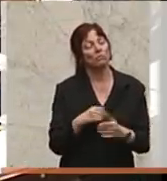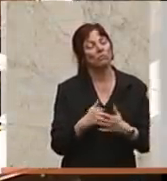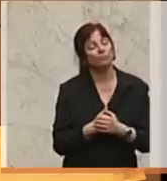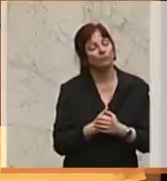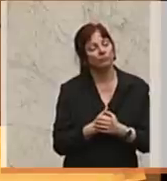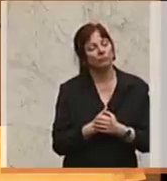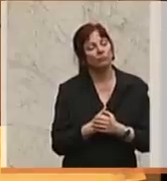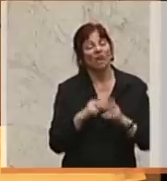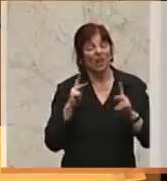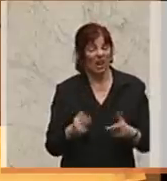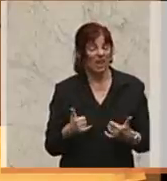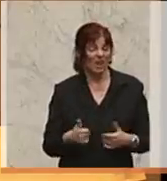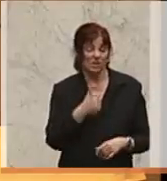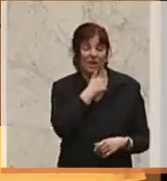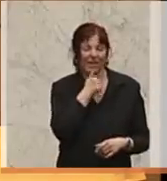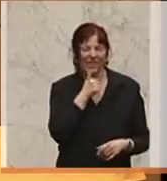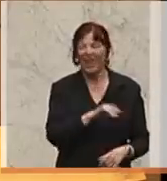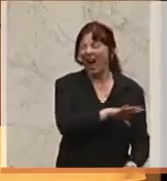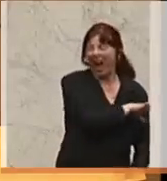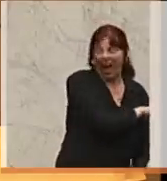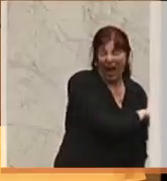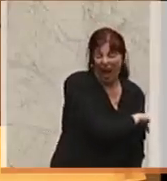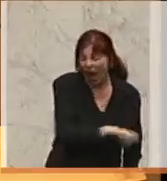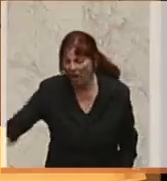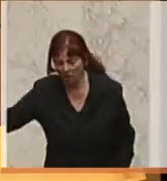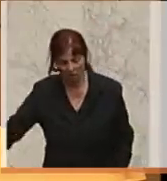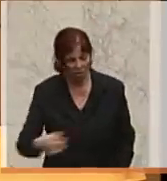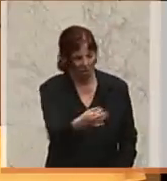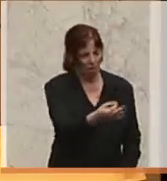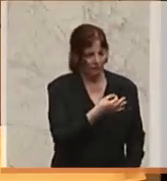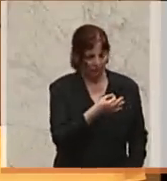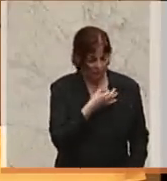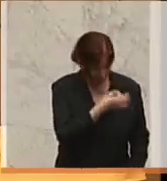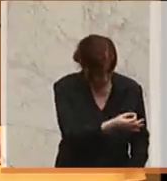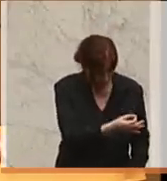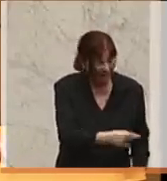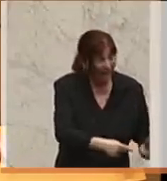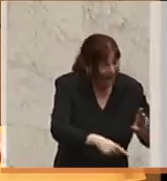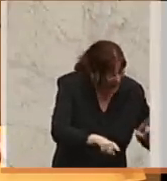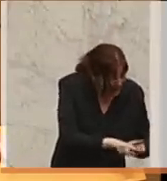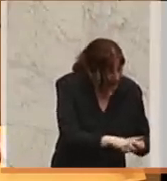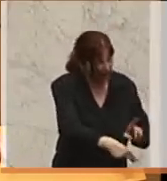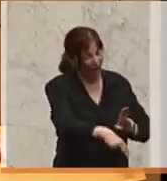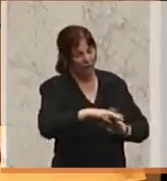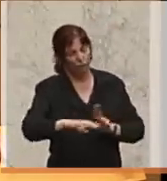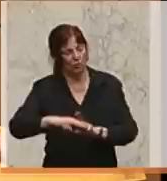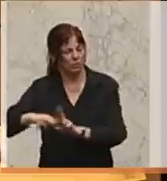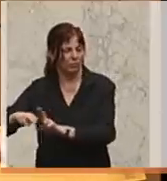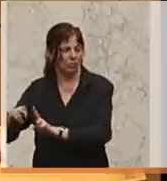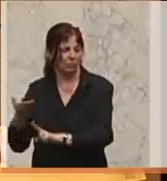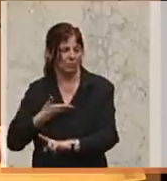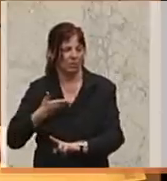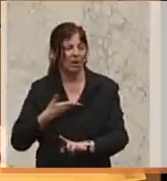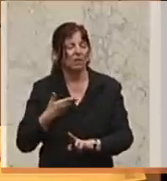Sie jetzt langweilen, weil sämtliche Anfragen aus jedem Ministerium kommen gleich. Das ist Gutenbergen zum